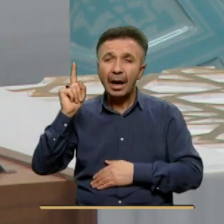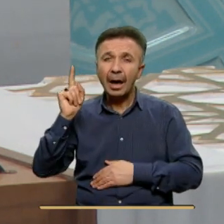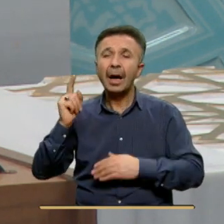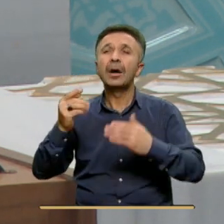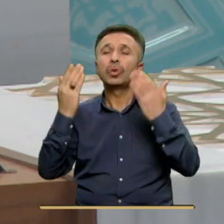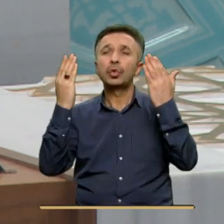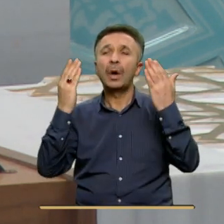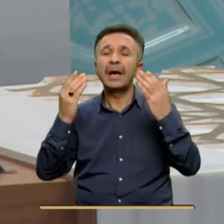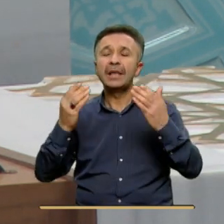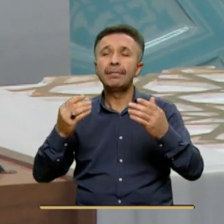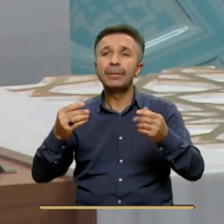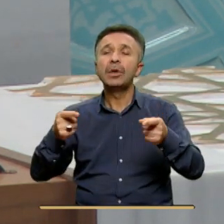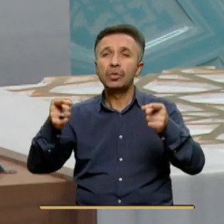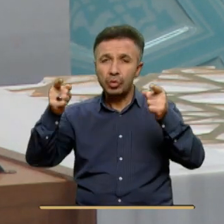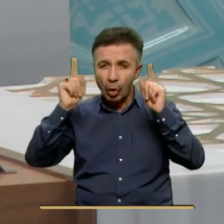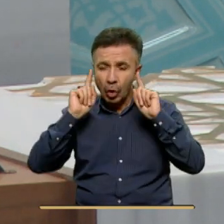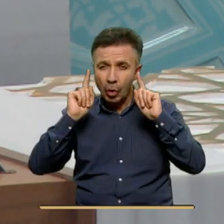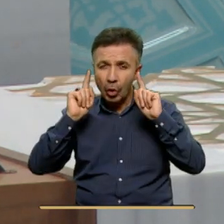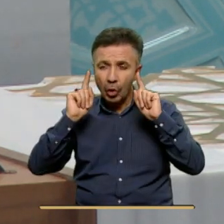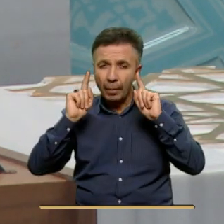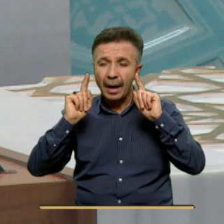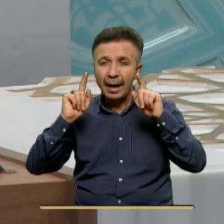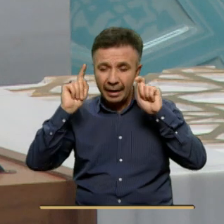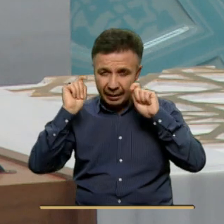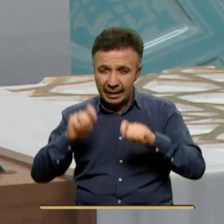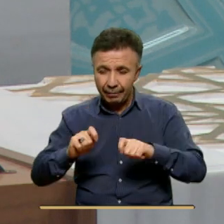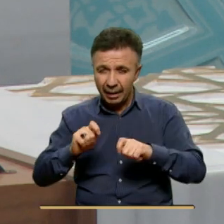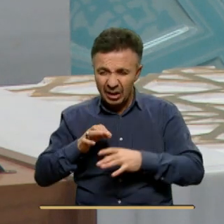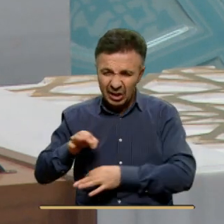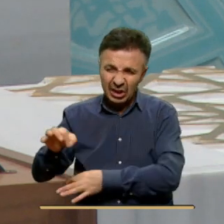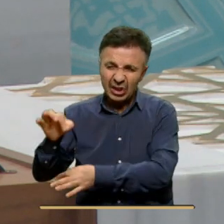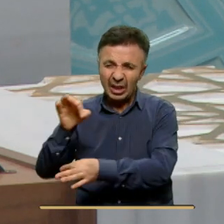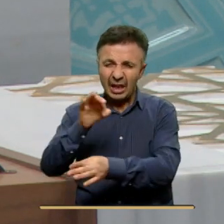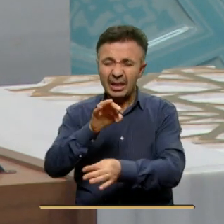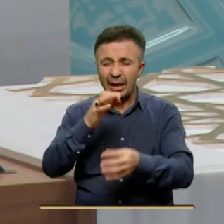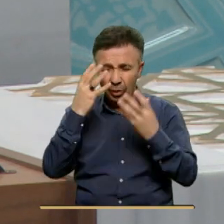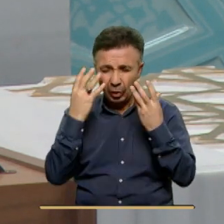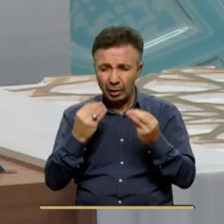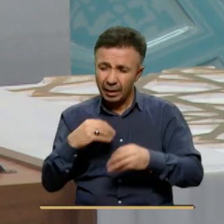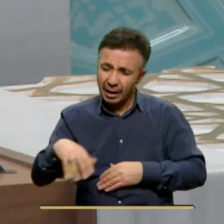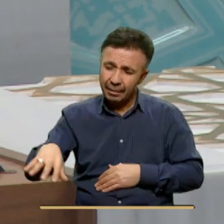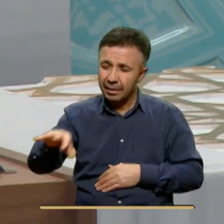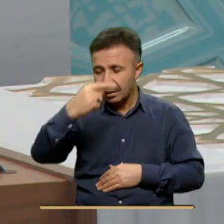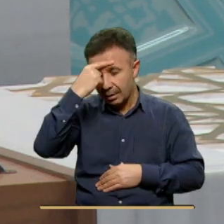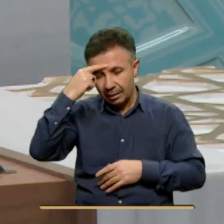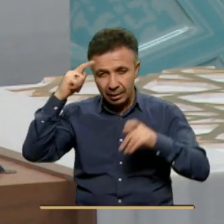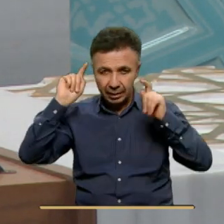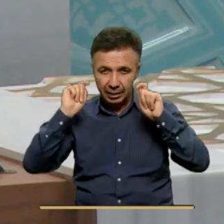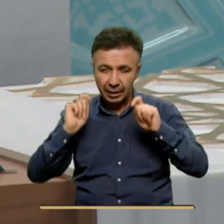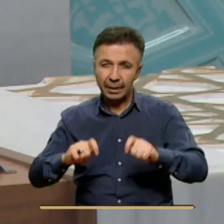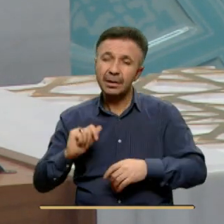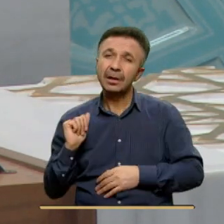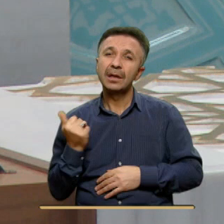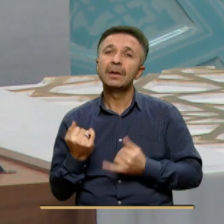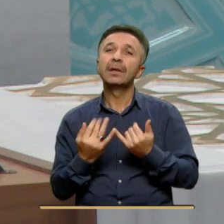ve istiğfar eden kullarından olabilmeyi hepinize ve hepimize nasip eylesin.